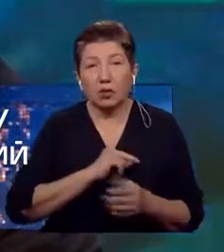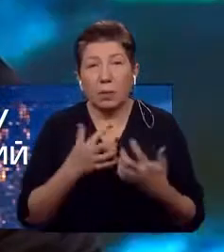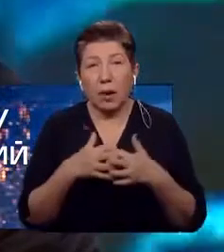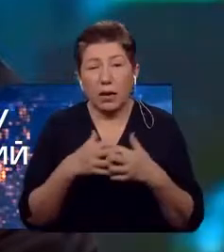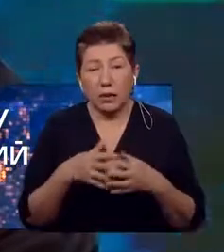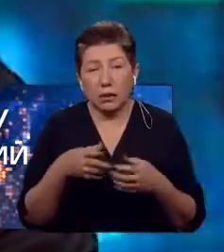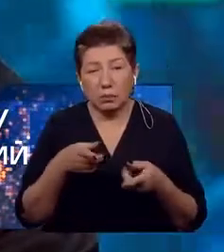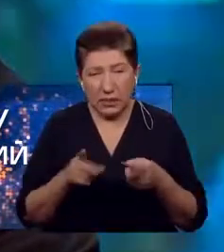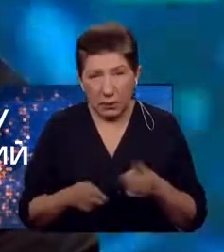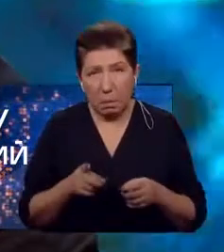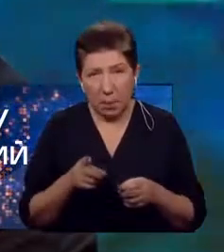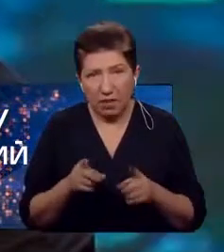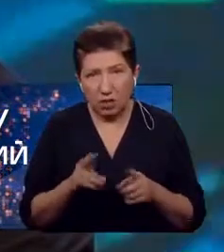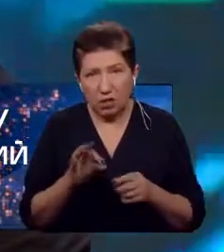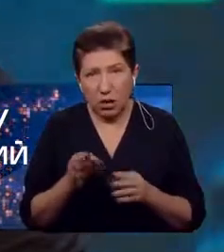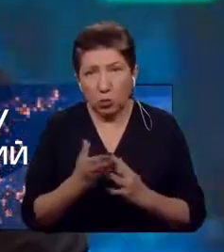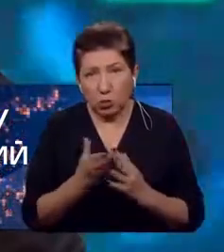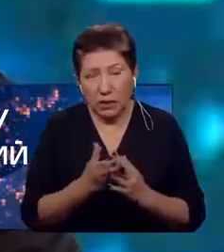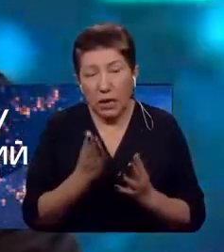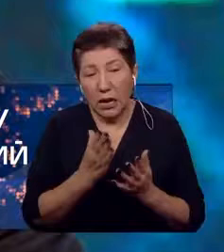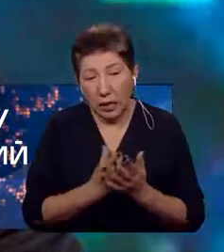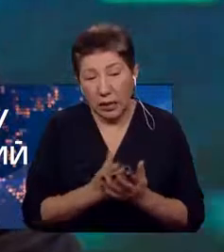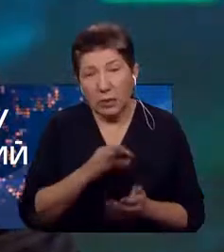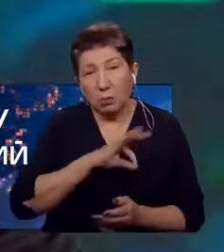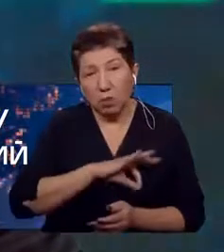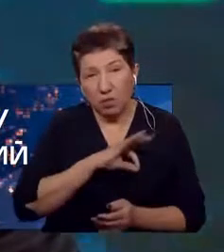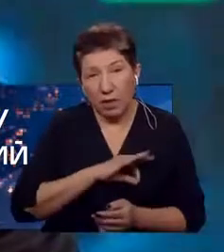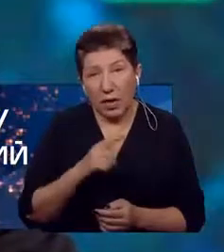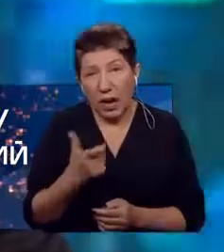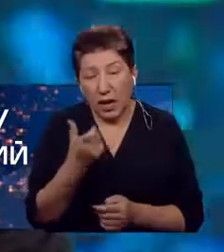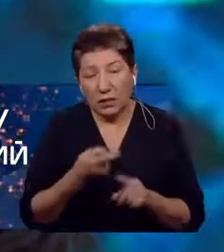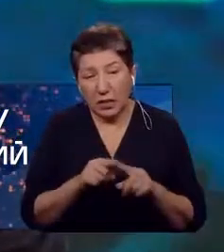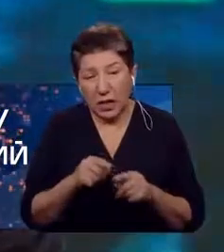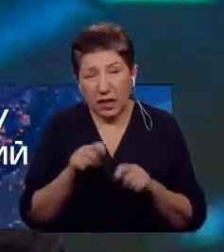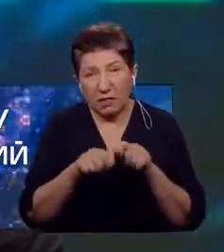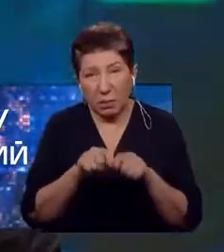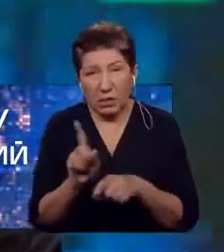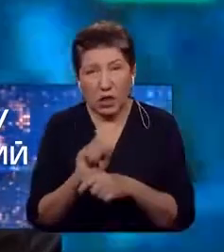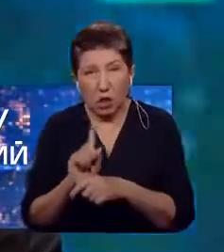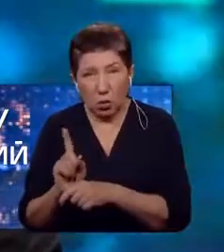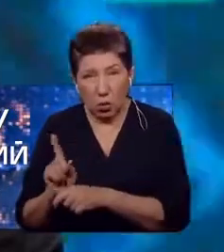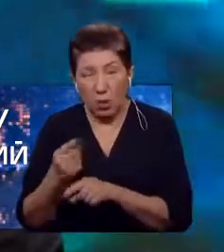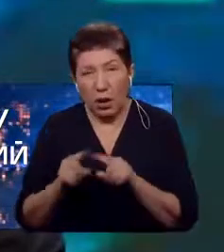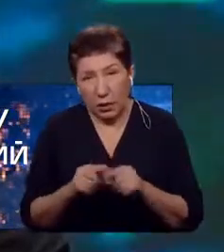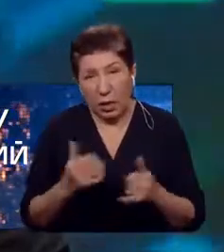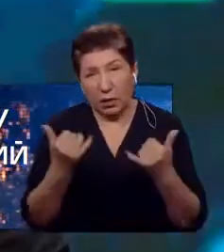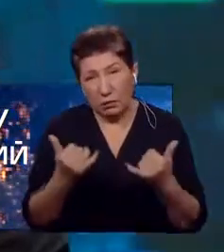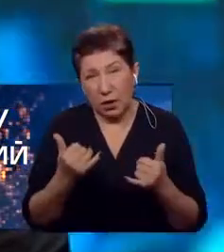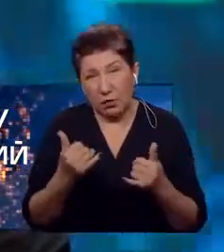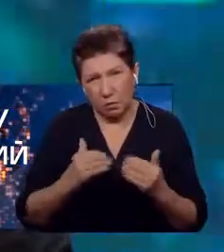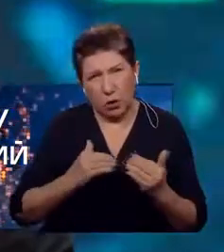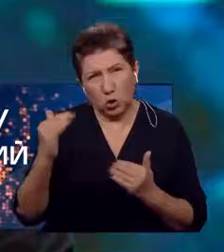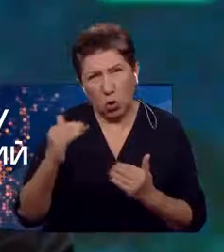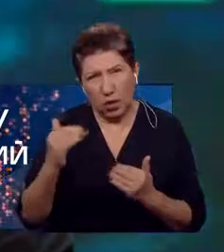справжніх монетизованих субсидій? Є певний ось споживання газу, який вимірюється за поточною нормою, яка наразі є відносно високою.